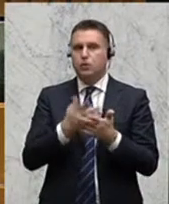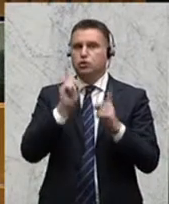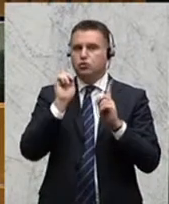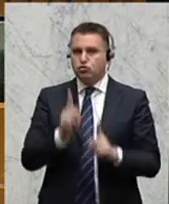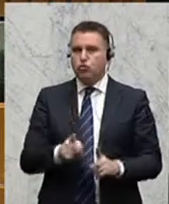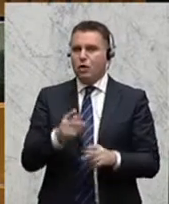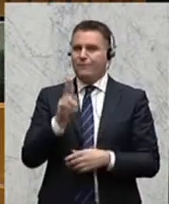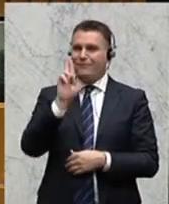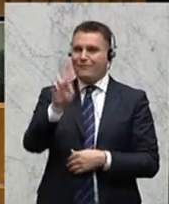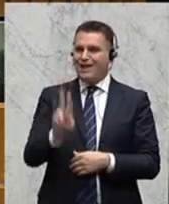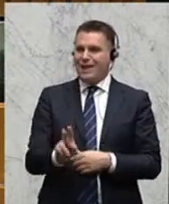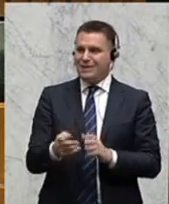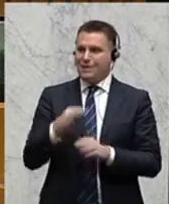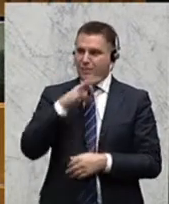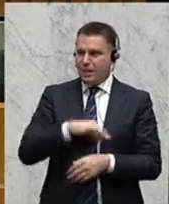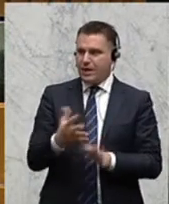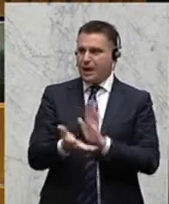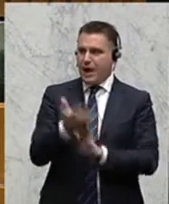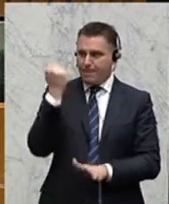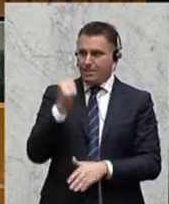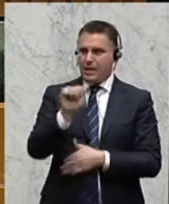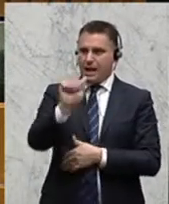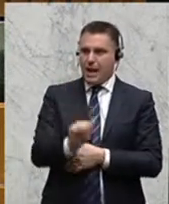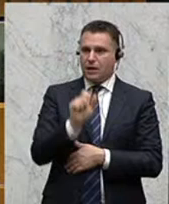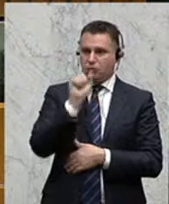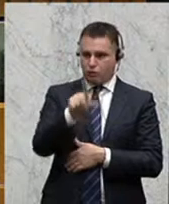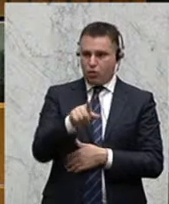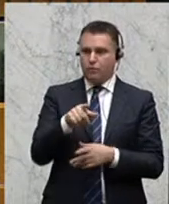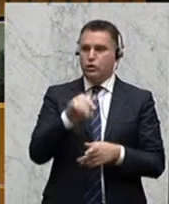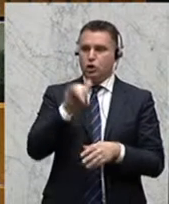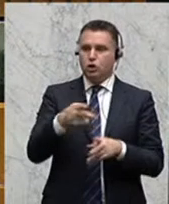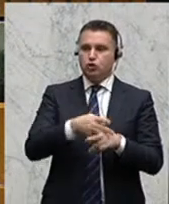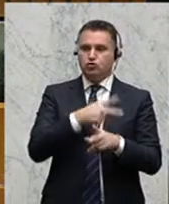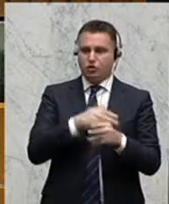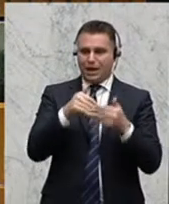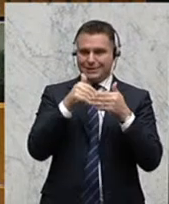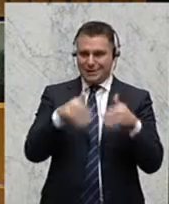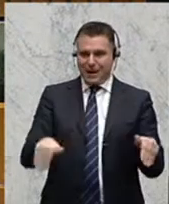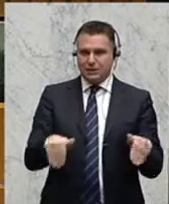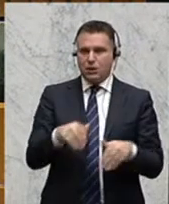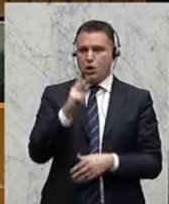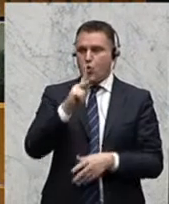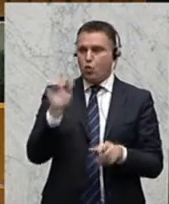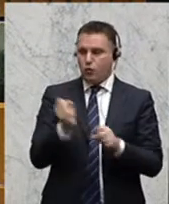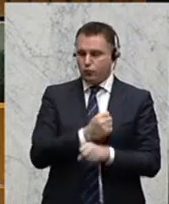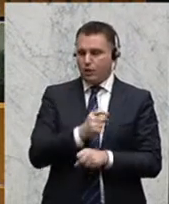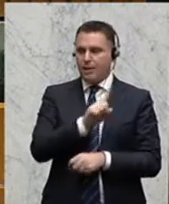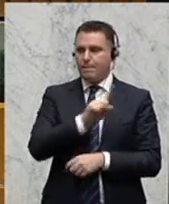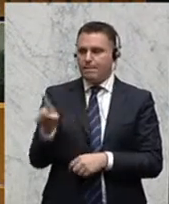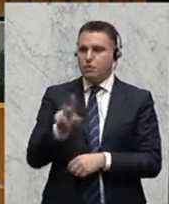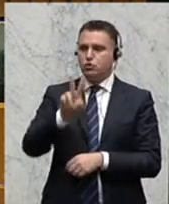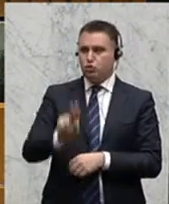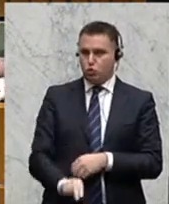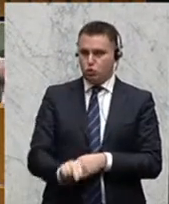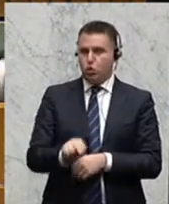vorübergehende Aussetzung der Vignettenpflicht auf der A12 für den Abschnitt Staatsgrenze bei Kufstein bis Kufstein